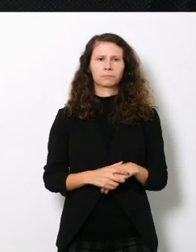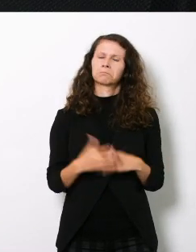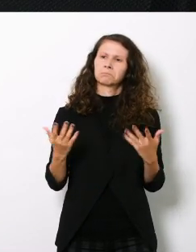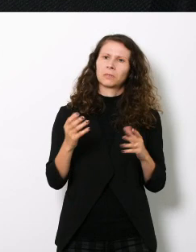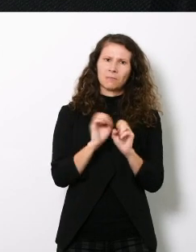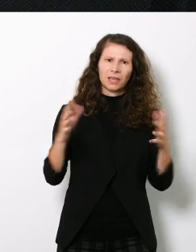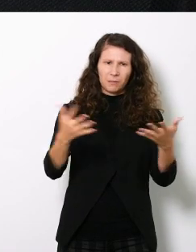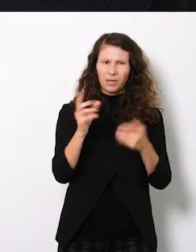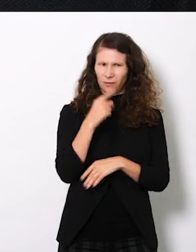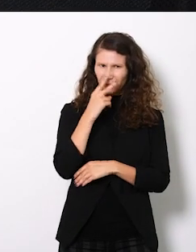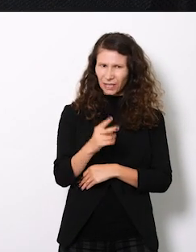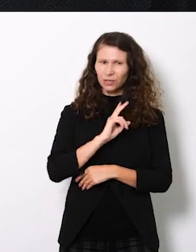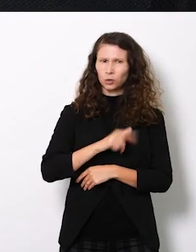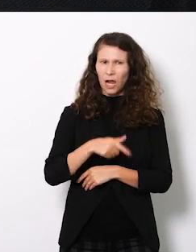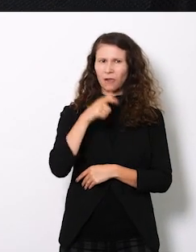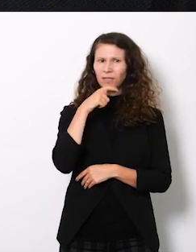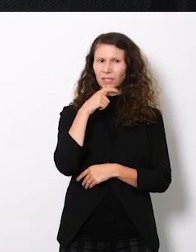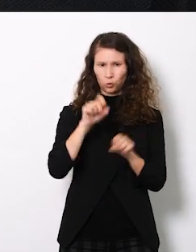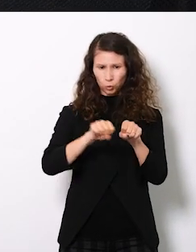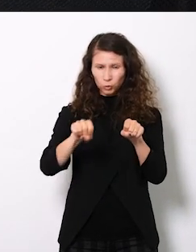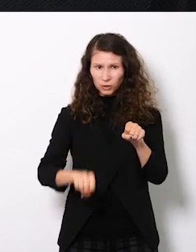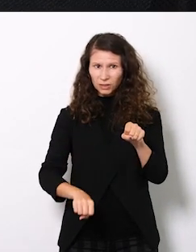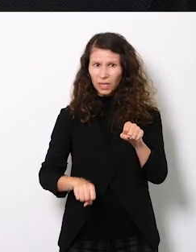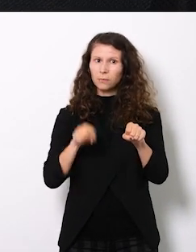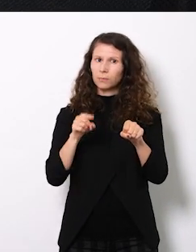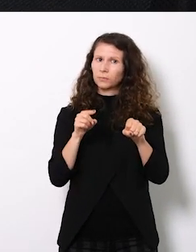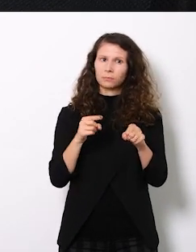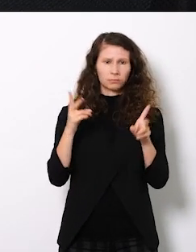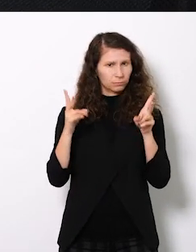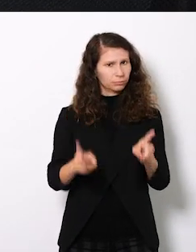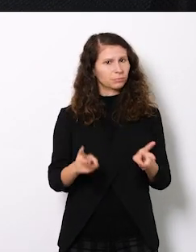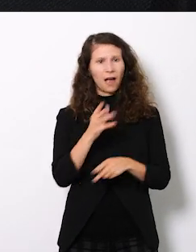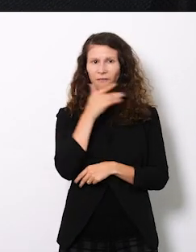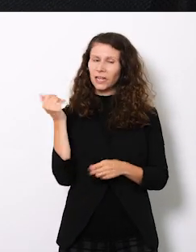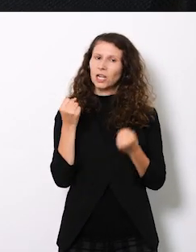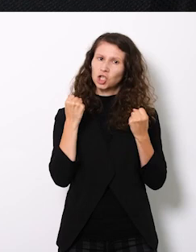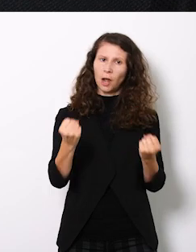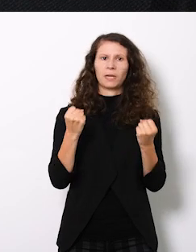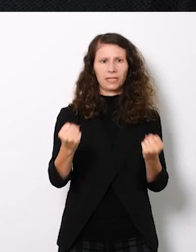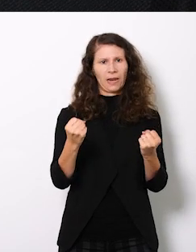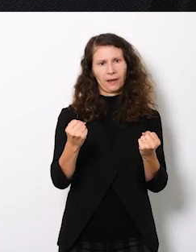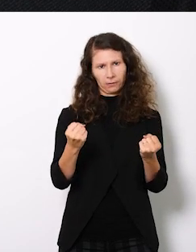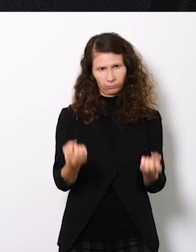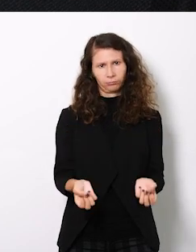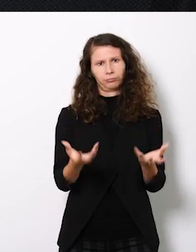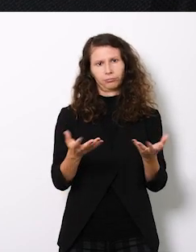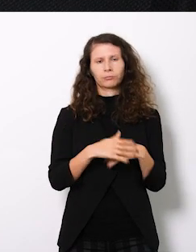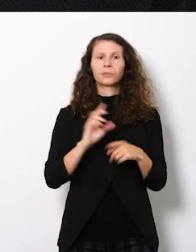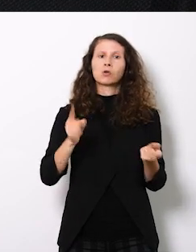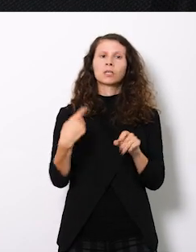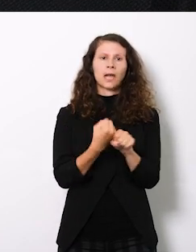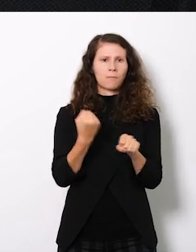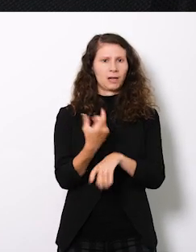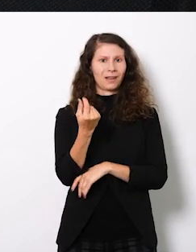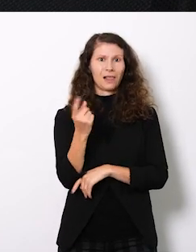können, dass die sozialen Sicherungssysteme viel einfach wirklich auch an Stabilität gebracht haben. Wir hatten durch das Kurzarbeitergeld die